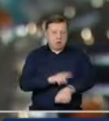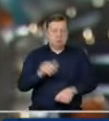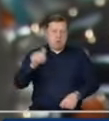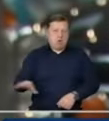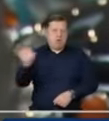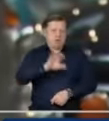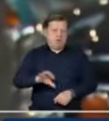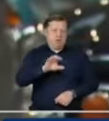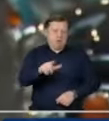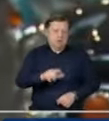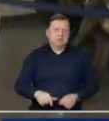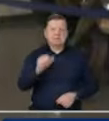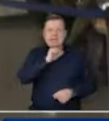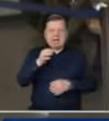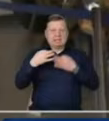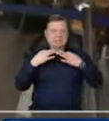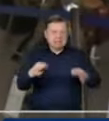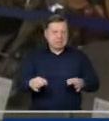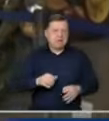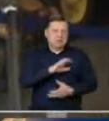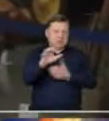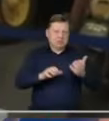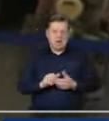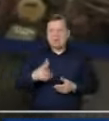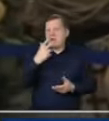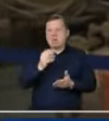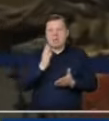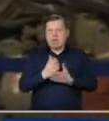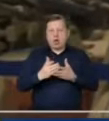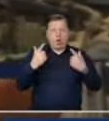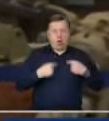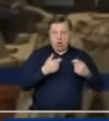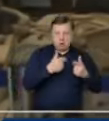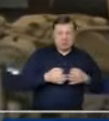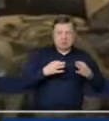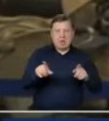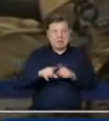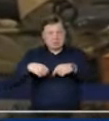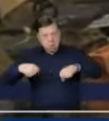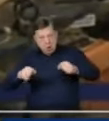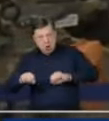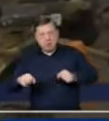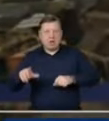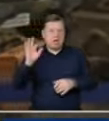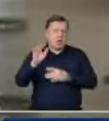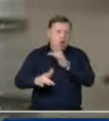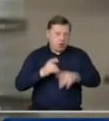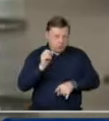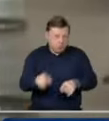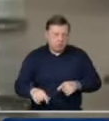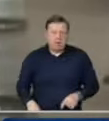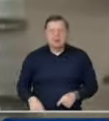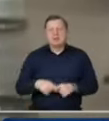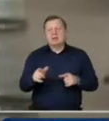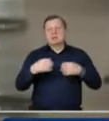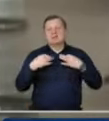stron świata. To nie tylko samochody osobowe. Zaparkowały również wojskowe pojazdy specjalne, motocykle, nawet rowery. Motoryzacyjne